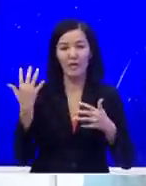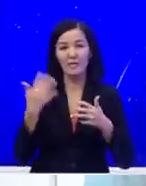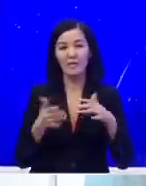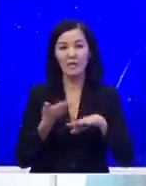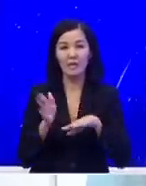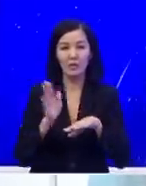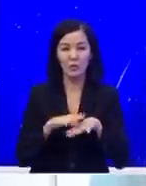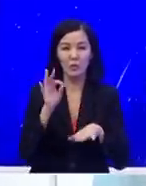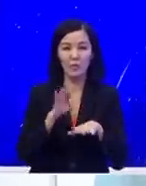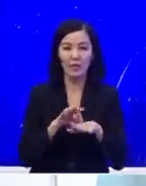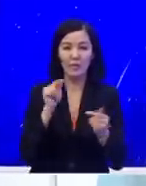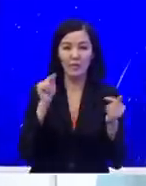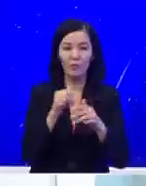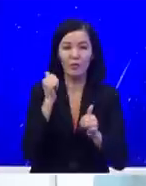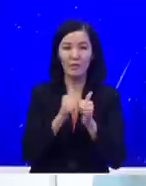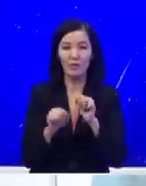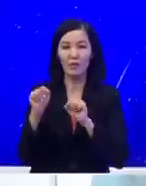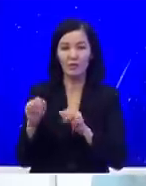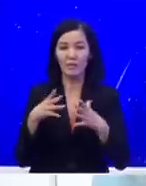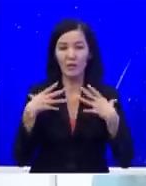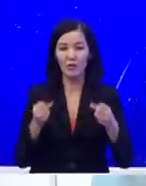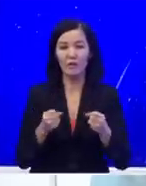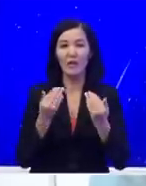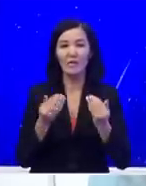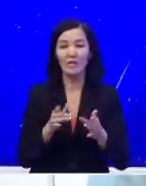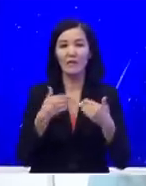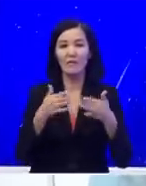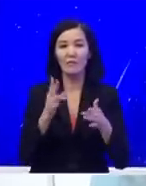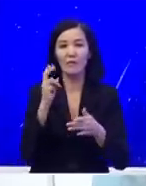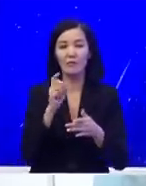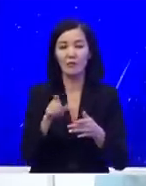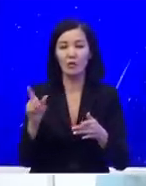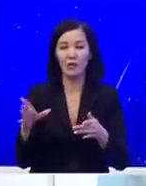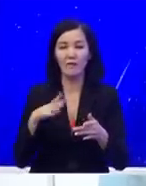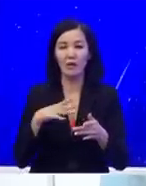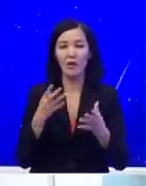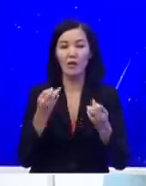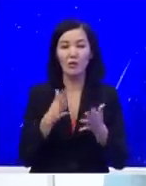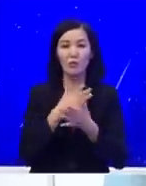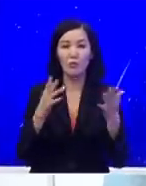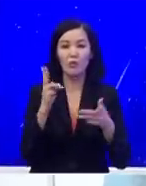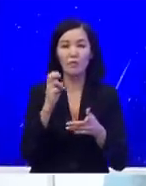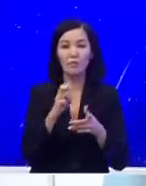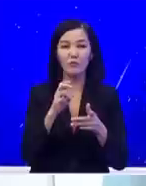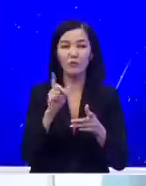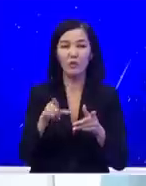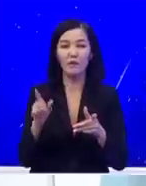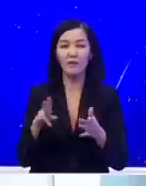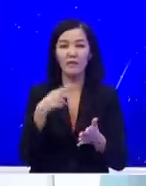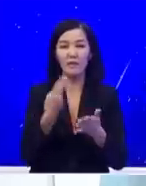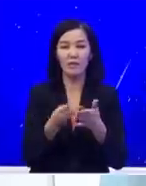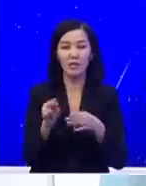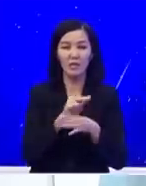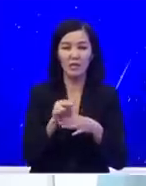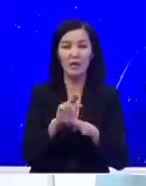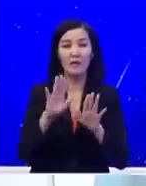тяжелой форме. Мы боремся за каждого. На данный момент уже выписано около 200 человек. Еще более 200 лежат сейчас на лечении.